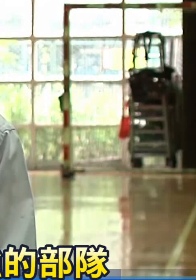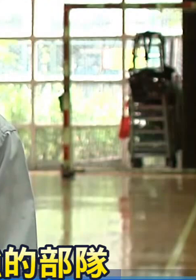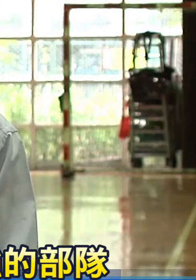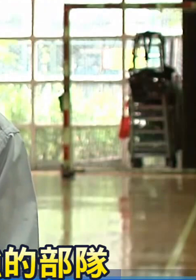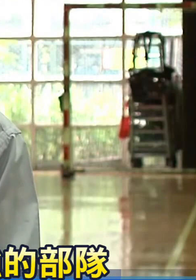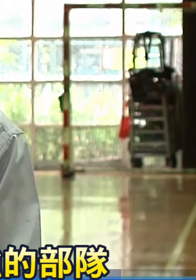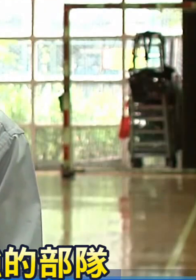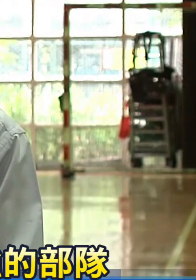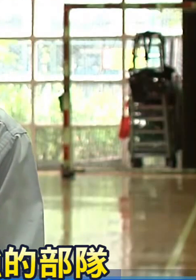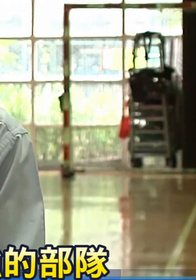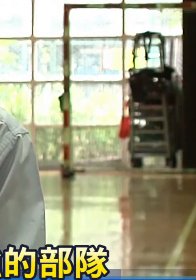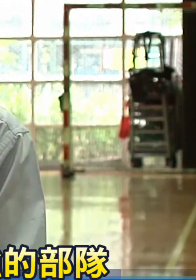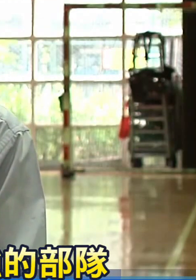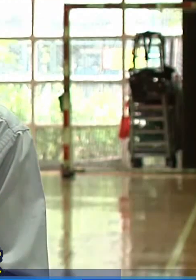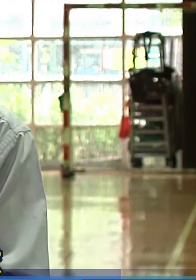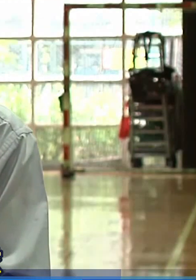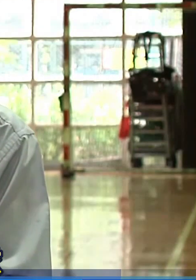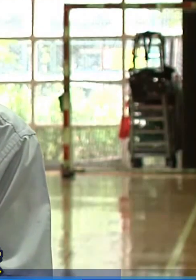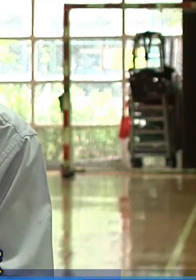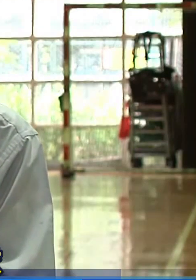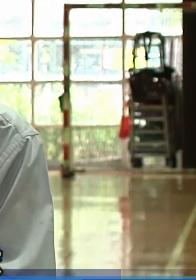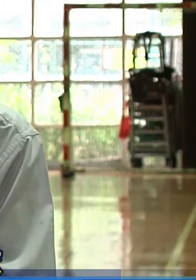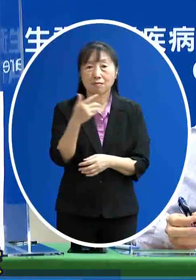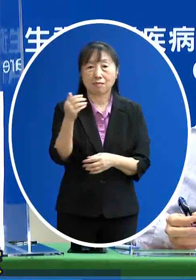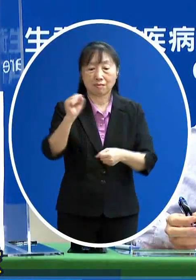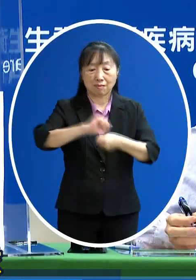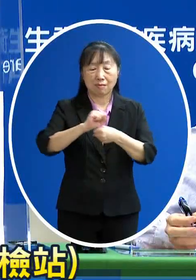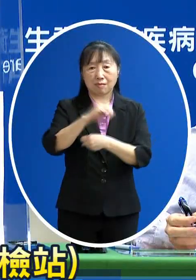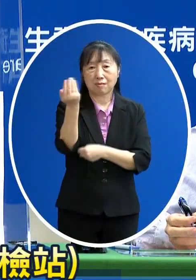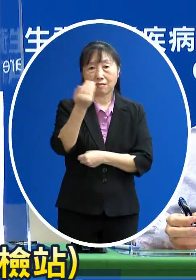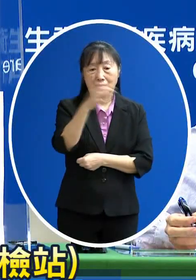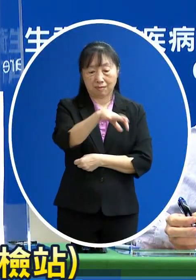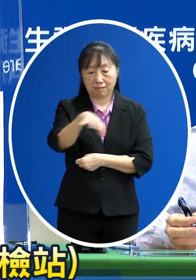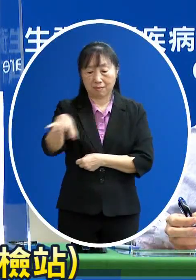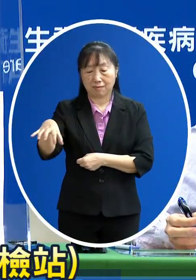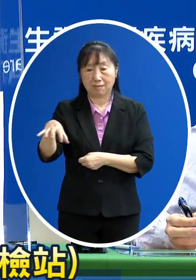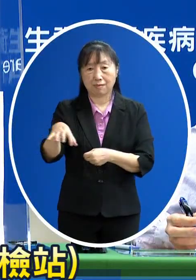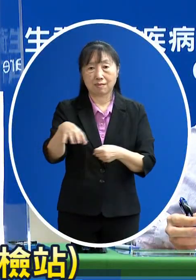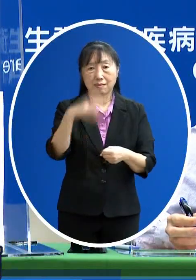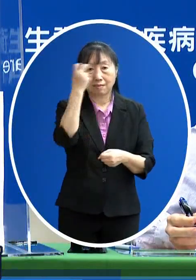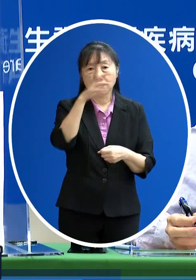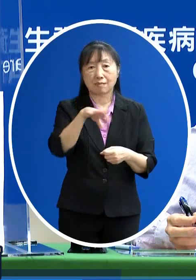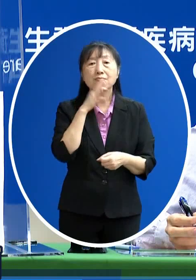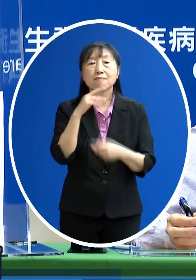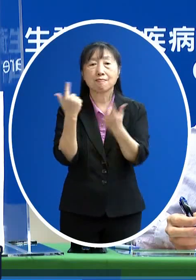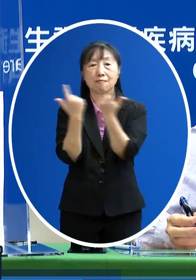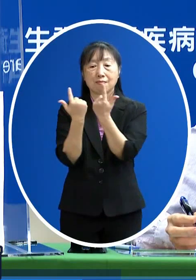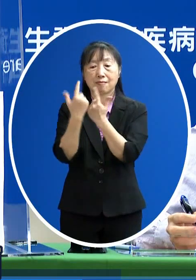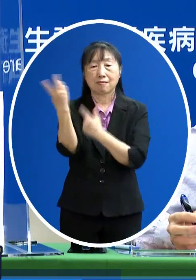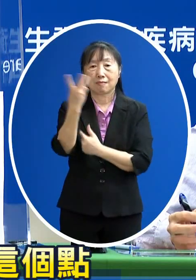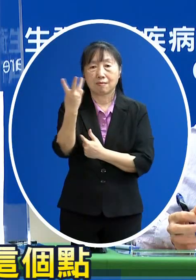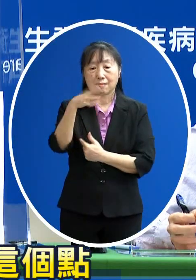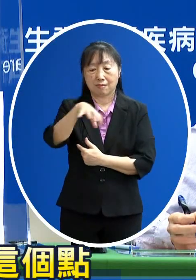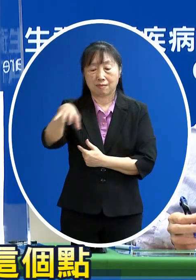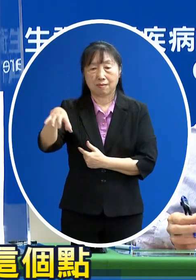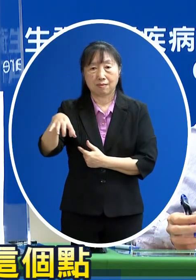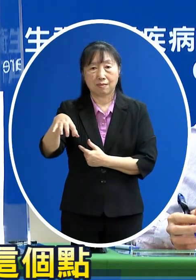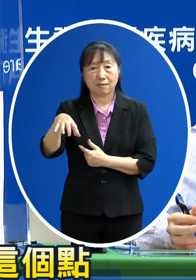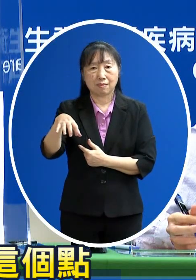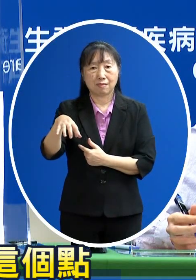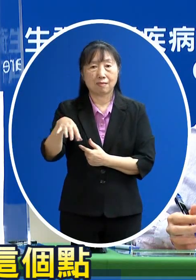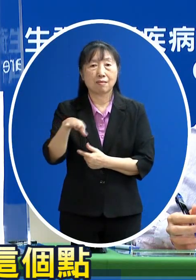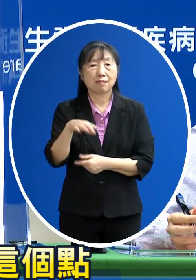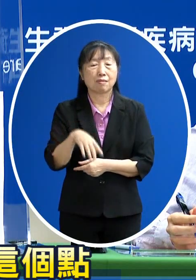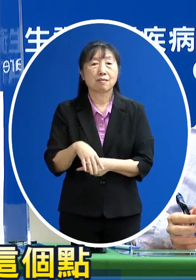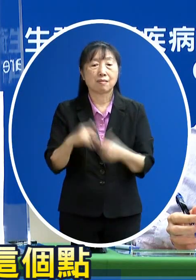定要保留最强的一个部队做。那个叫战略预备部队， 总共预告9个点哈，台北3个点里面只现在目前是开